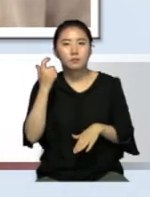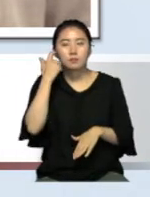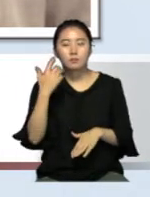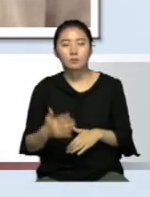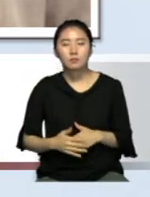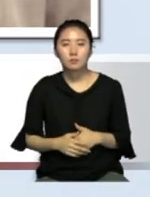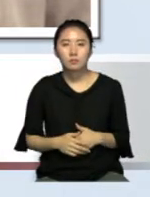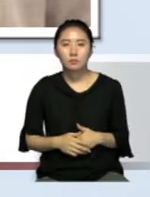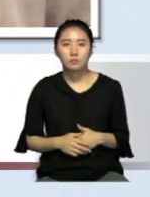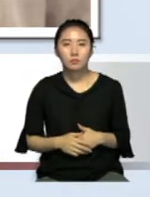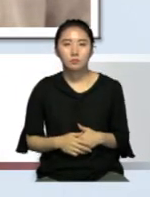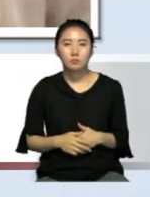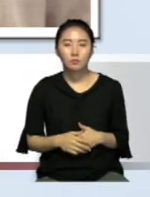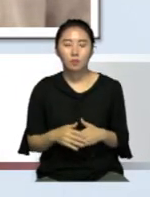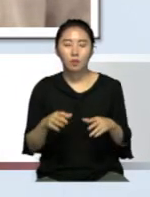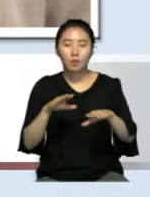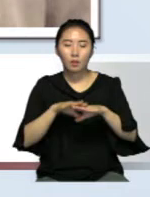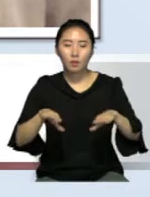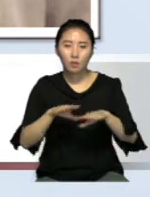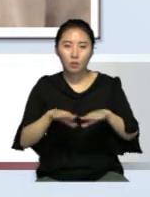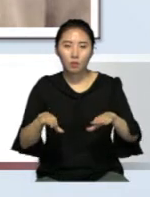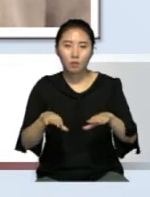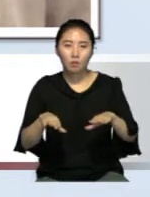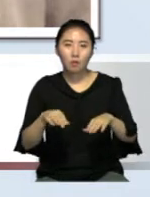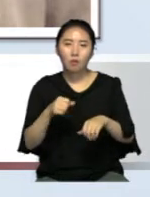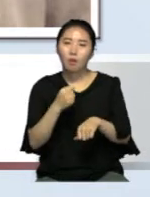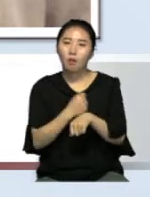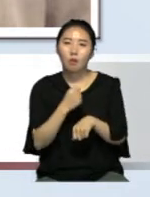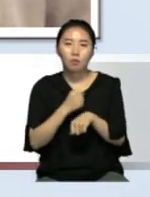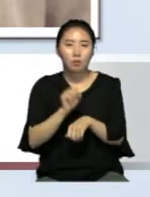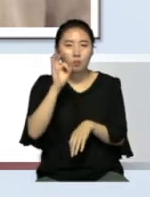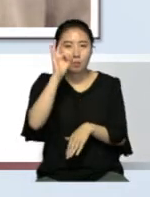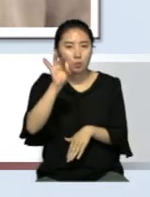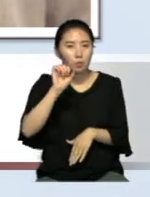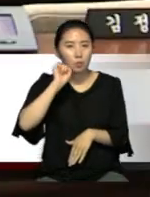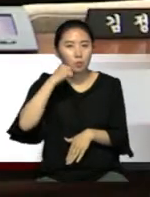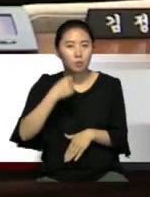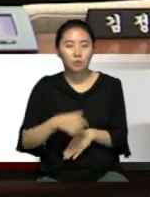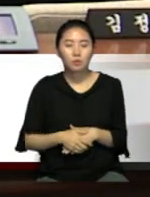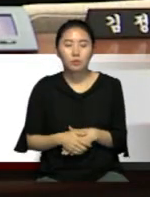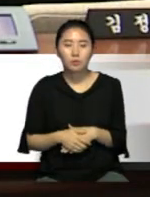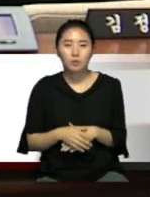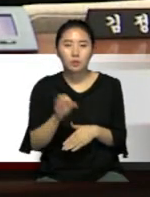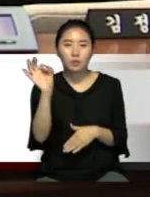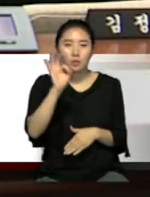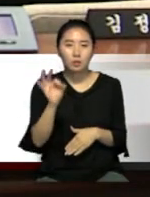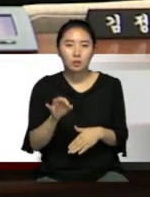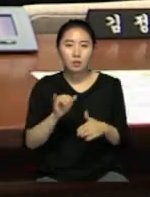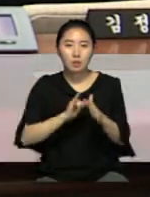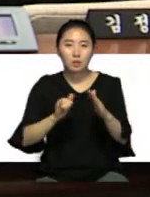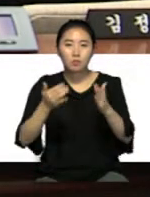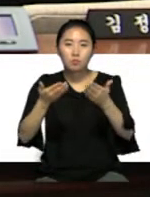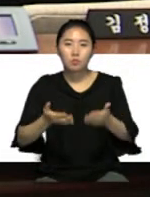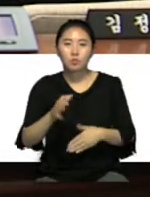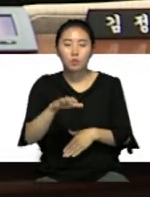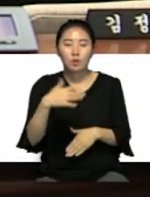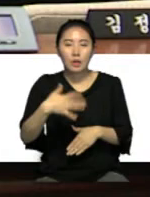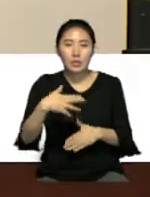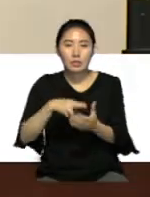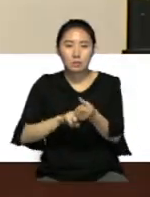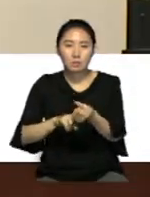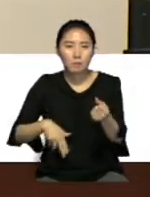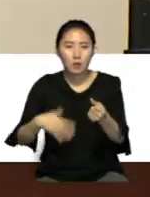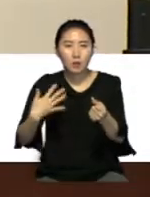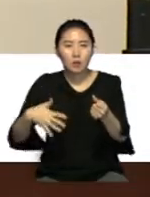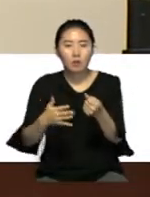건가요? 네, 본회의를 통과했다고 해서 논란이 해결됐다고 보기는 어렵습니다. 양주에 있는 가족 휴양소가 아직 매각이 진행